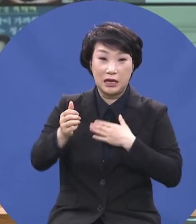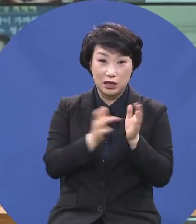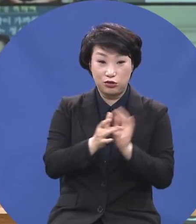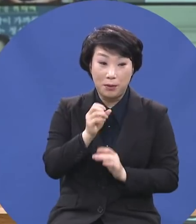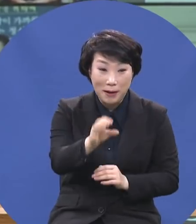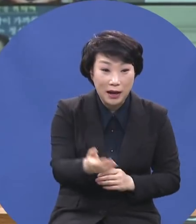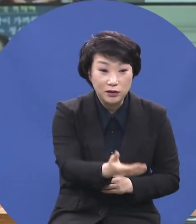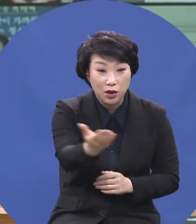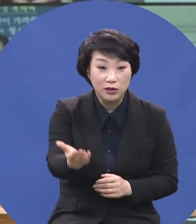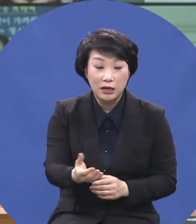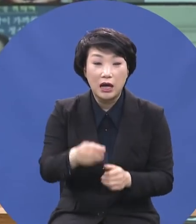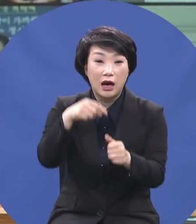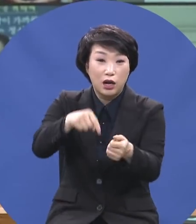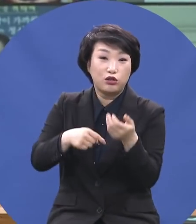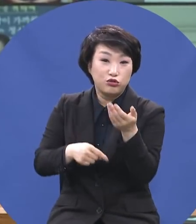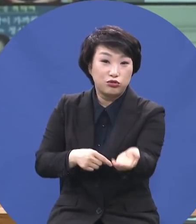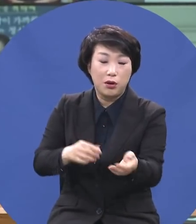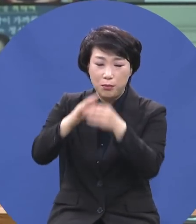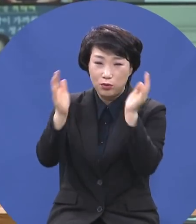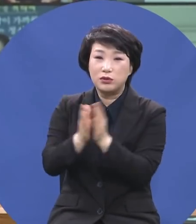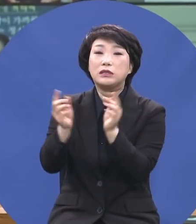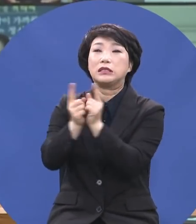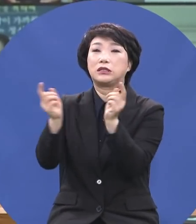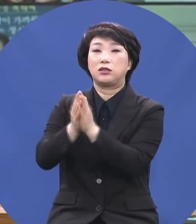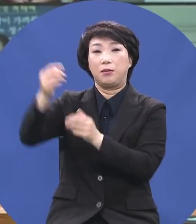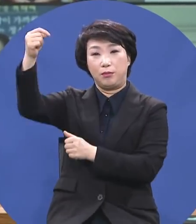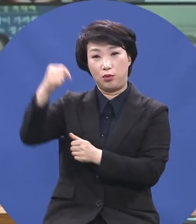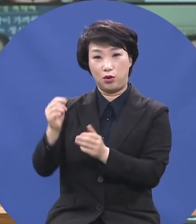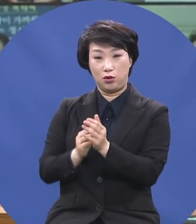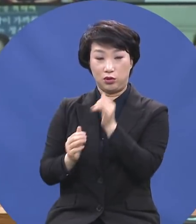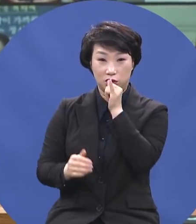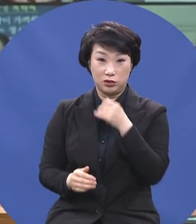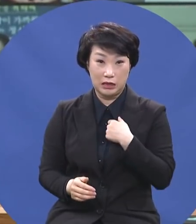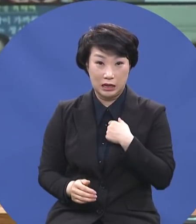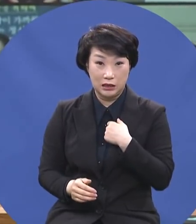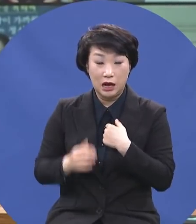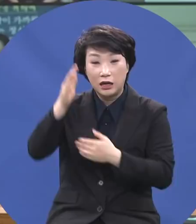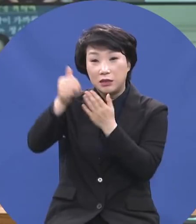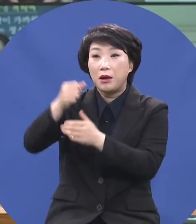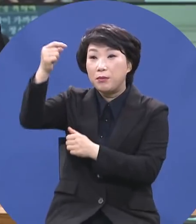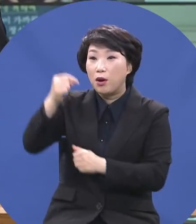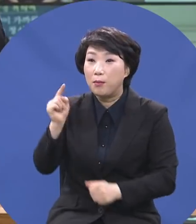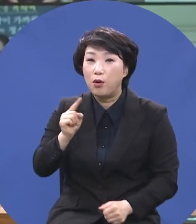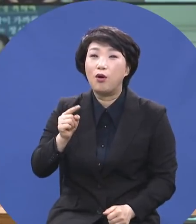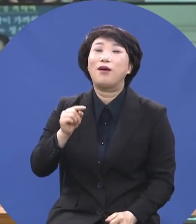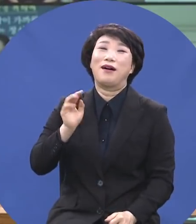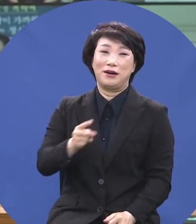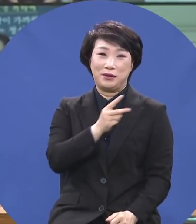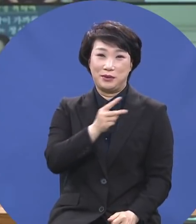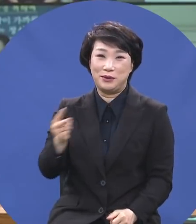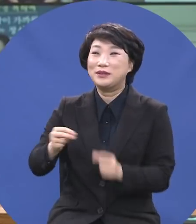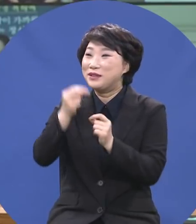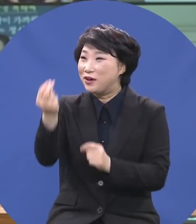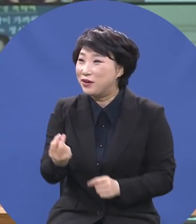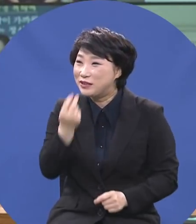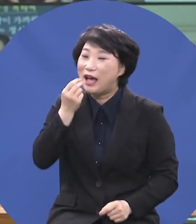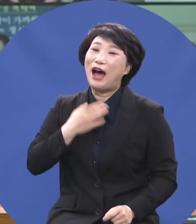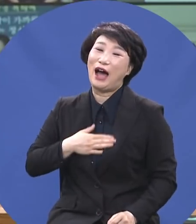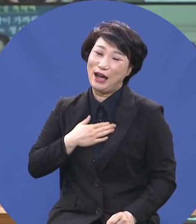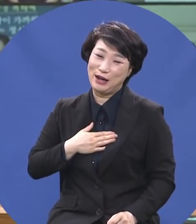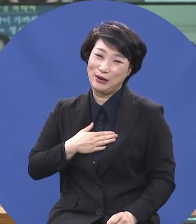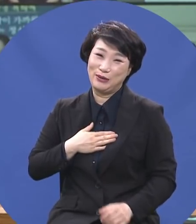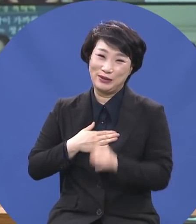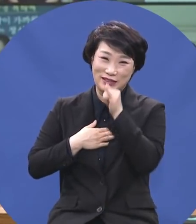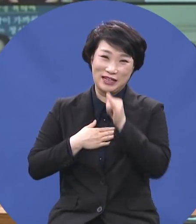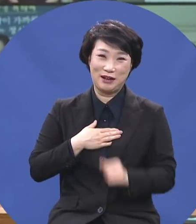말을 꾹과 이룰 것을 친히 명령하여 주셨으니 나는 그의 명령이 영생인 줄